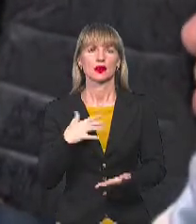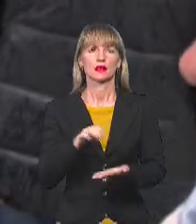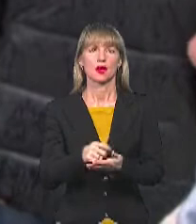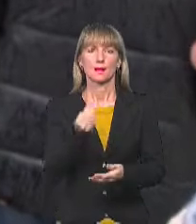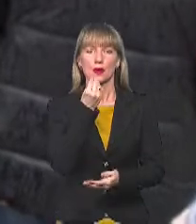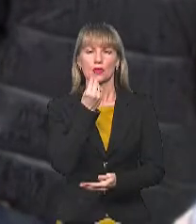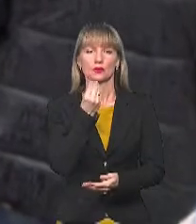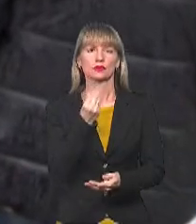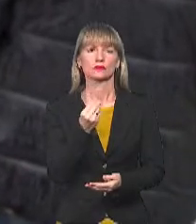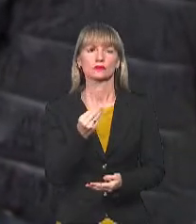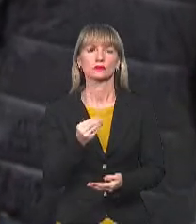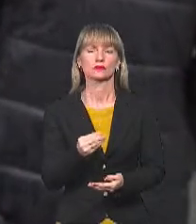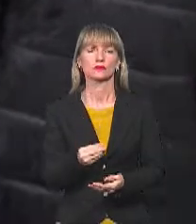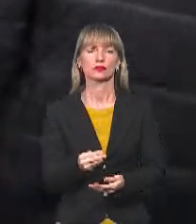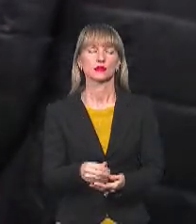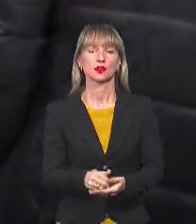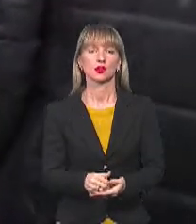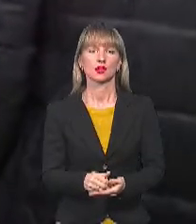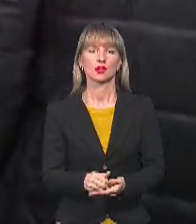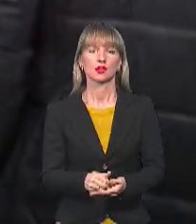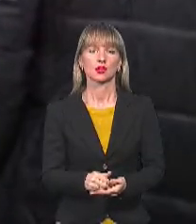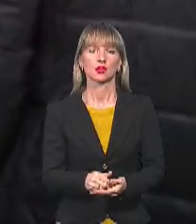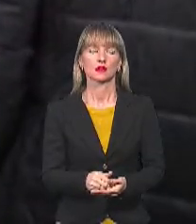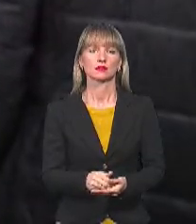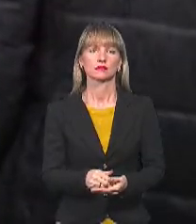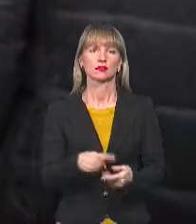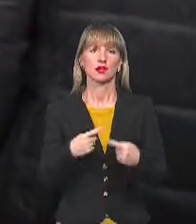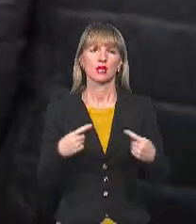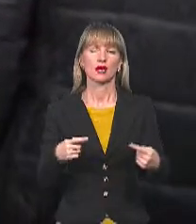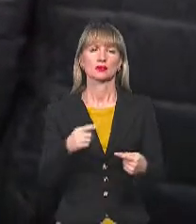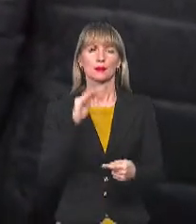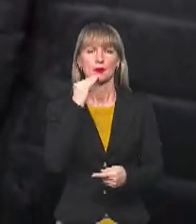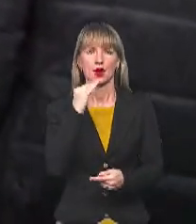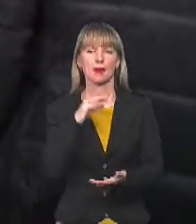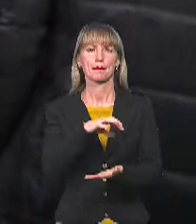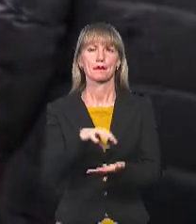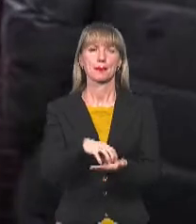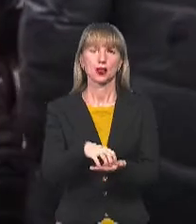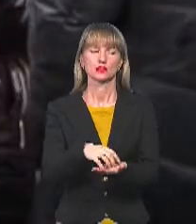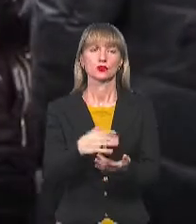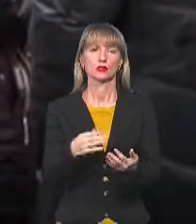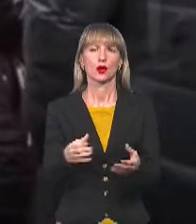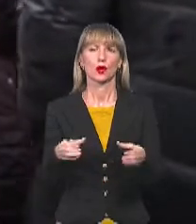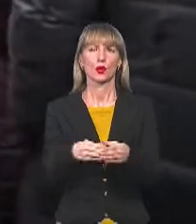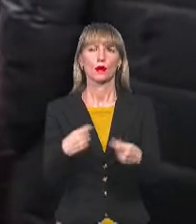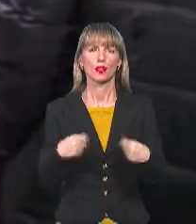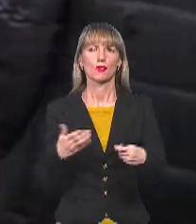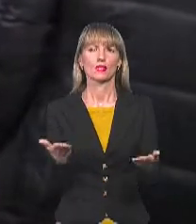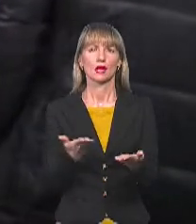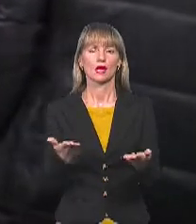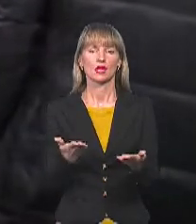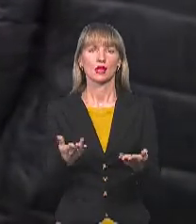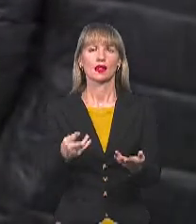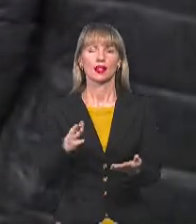продуктами питання. Займаюся продуктами харчування, саме кондитерськими виробами, пряниками, печивом. Це така група товарів, яка насамперед